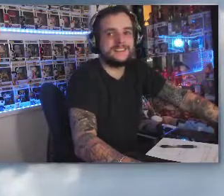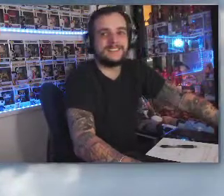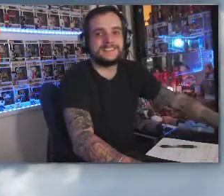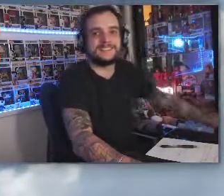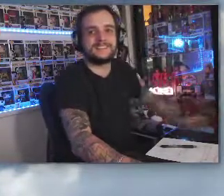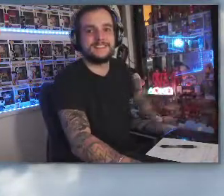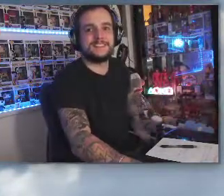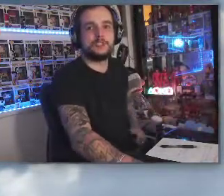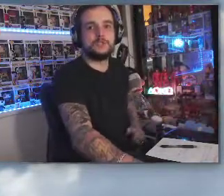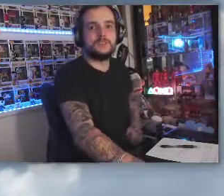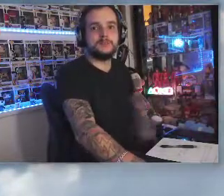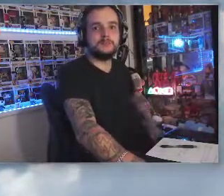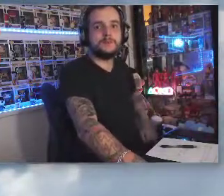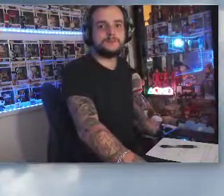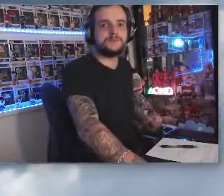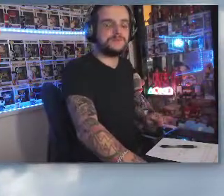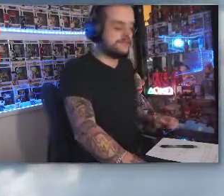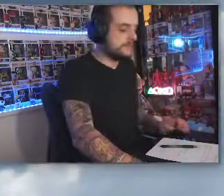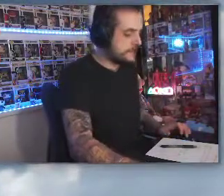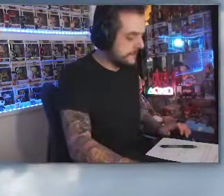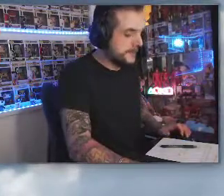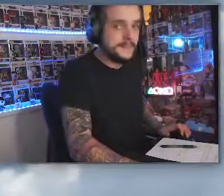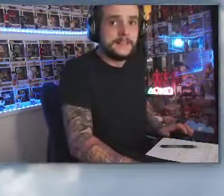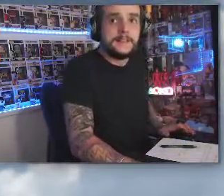hein, je vous dis à plus.